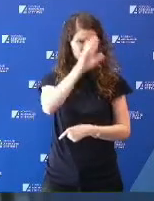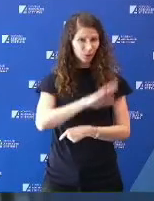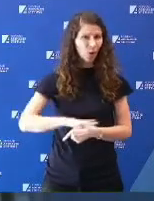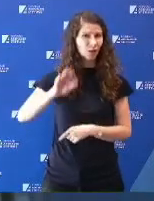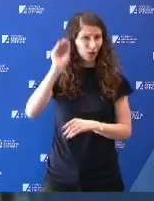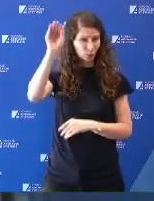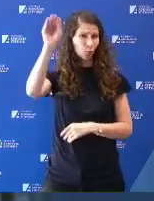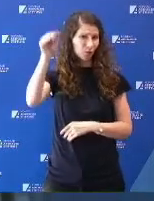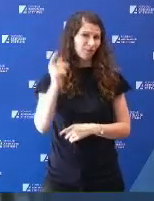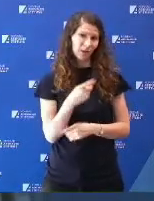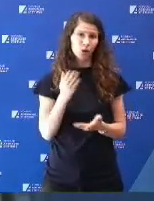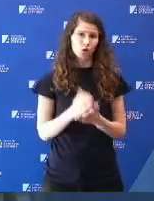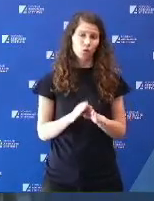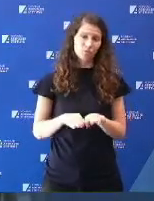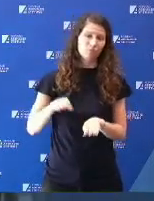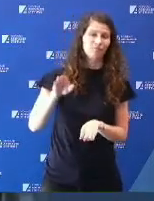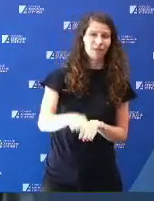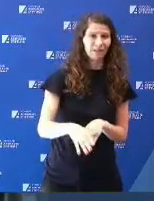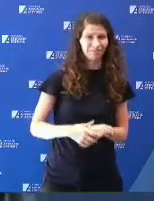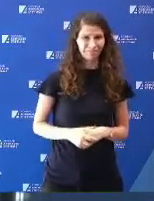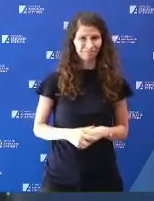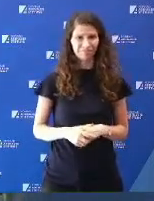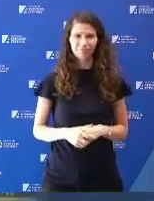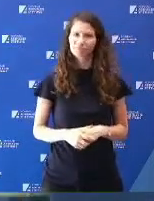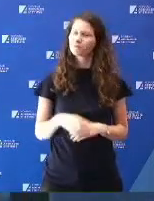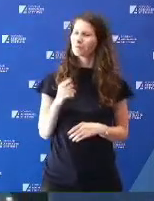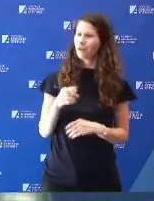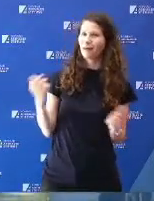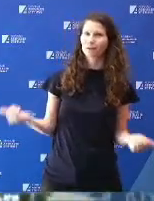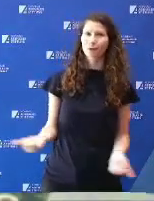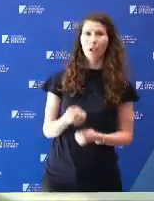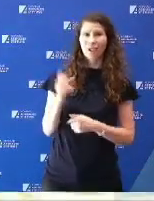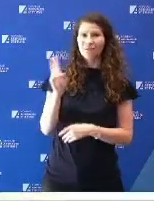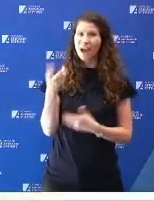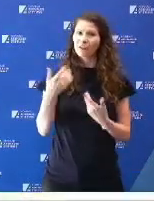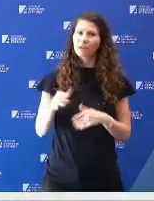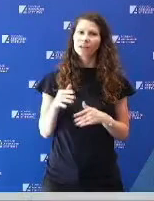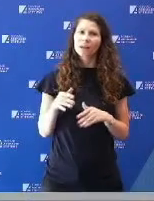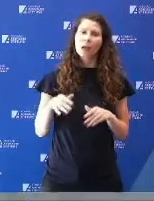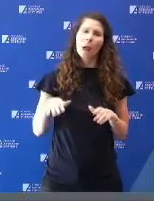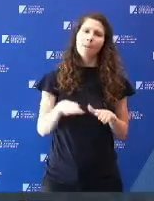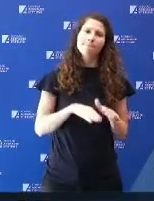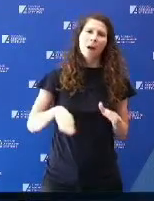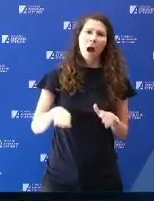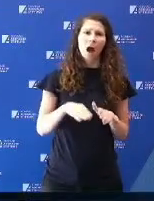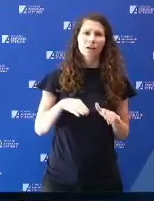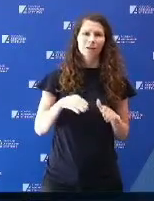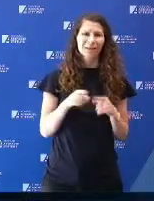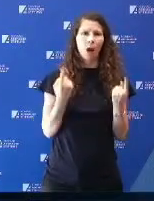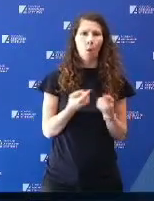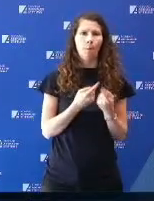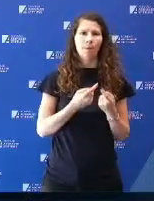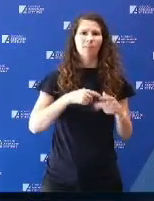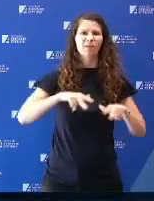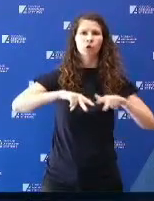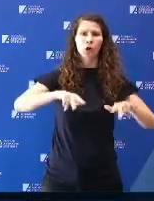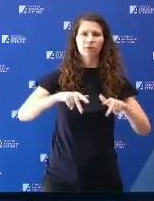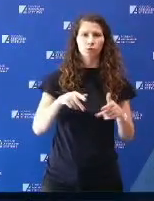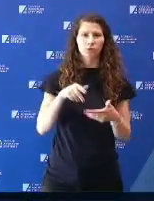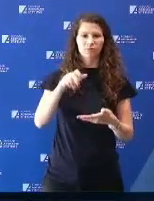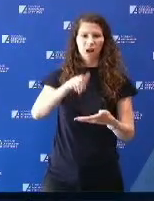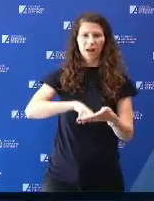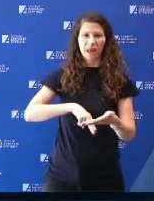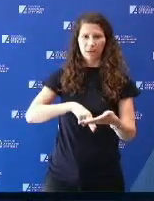Zukunft. Ich finde das großartig, wer einmal eine Parkraumbewirtschaftungsplakette bestellt hat und sehen muss, dass nicht auf das